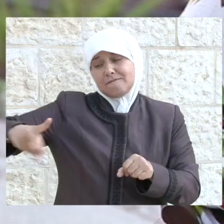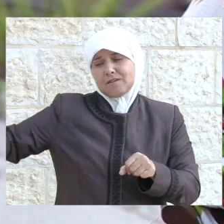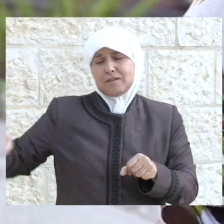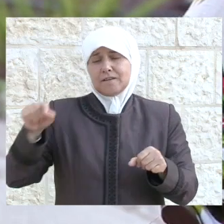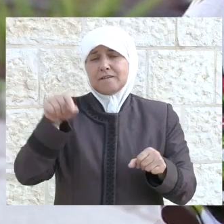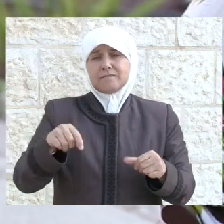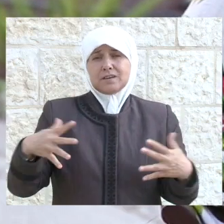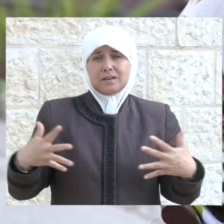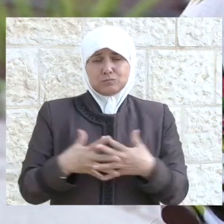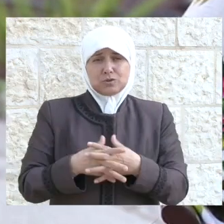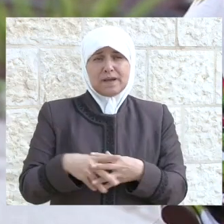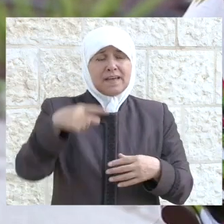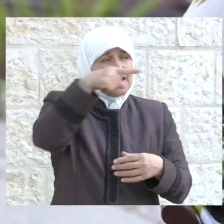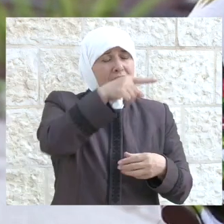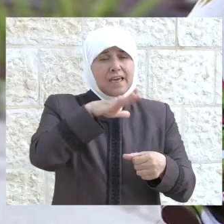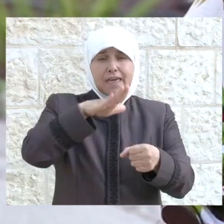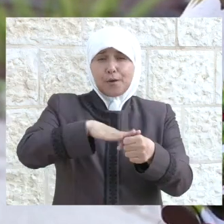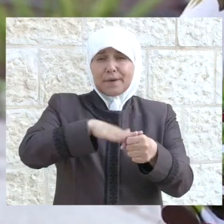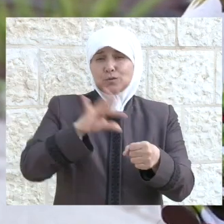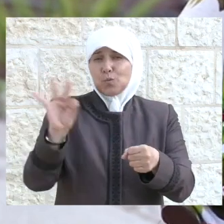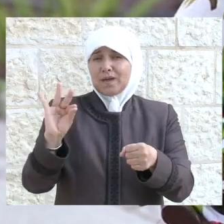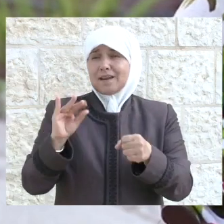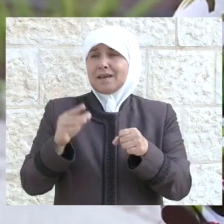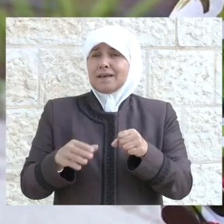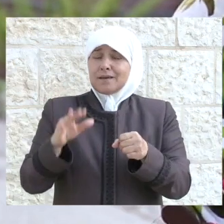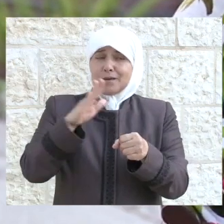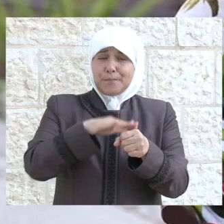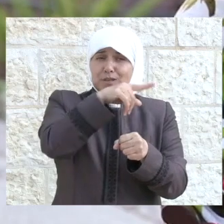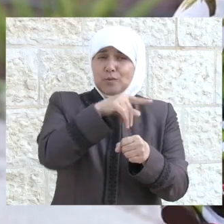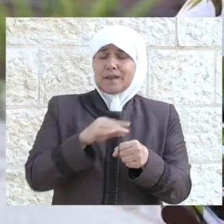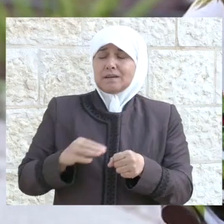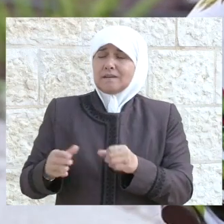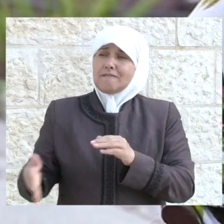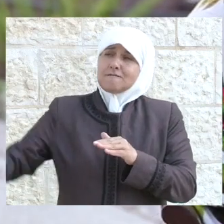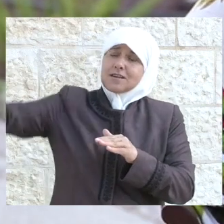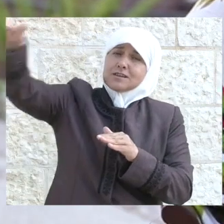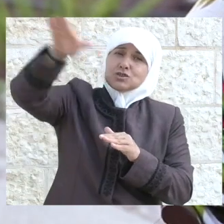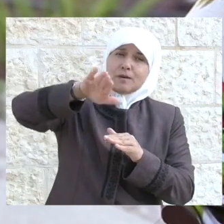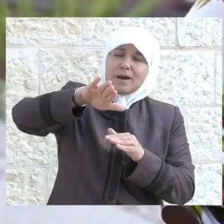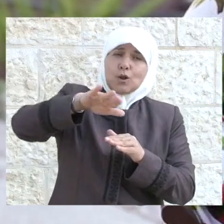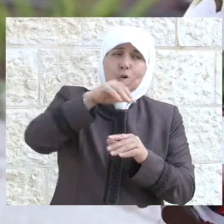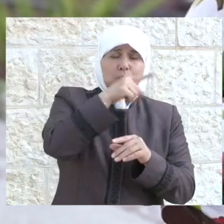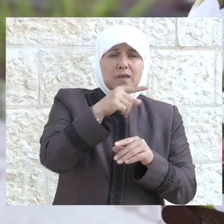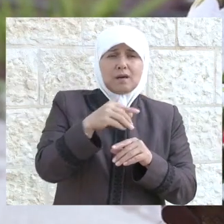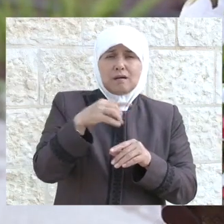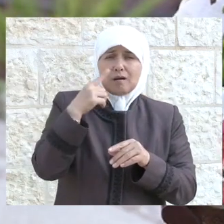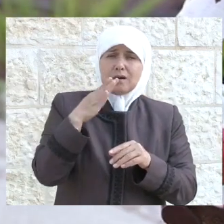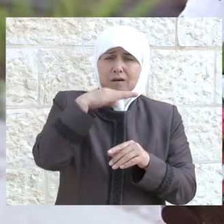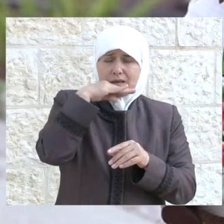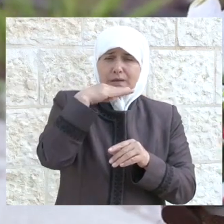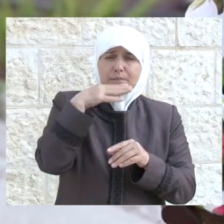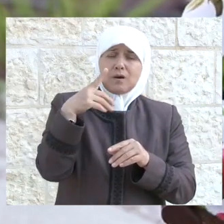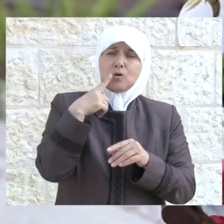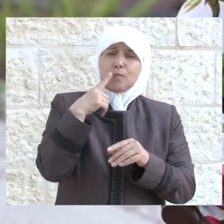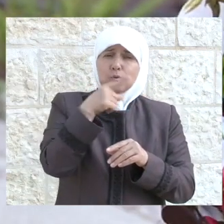فكان بيتنا في الجبل وكل مرة كنت اطلع على الجبل ابوي يحكي لي ارجعي تطلعيش اكثر من هيك، في مستوطنة. فيعني